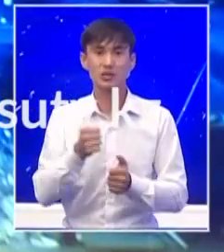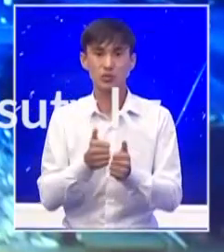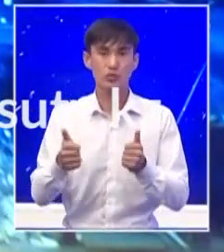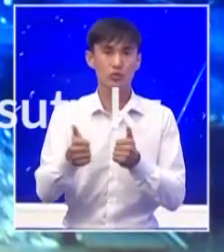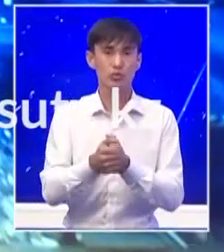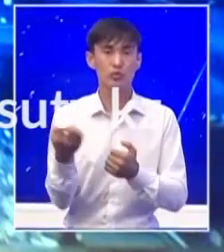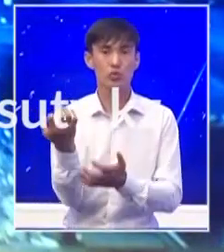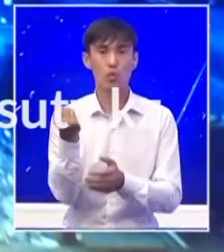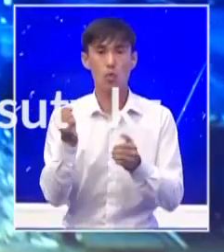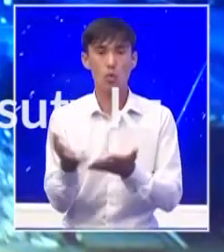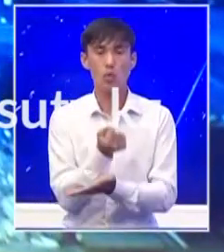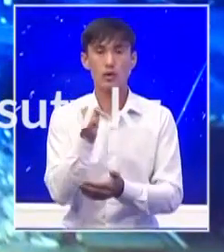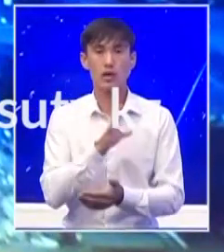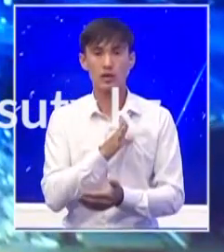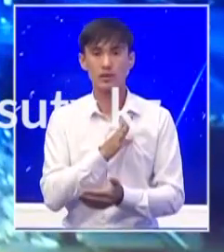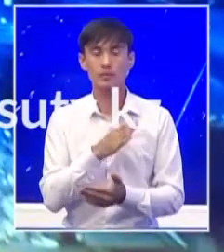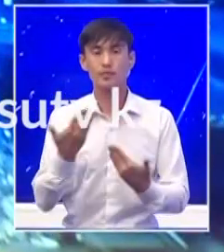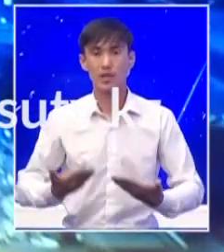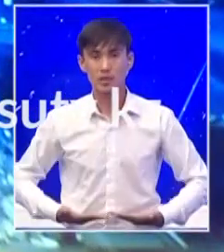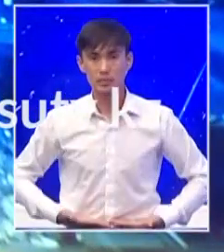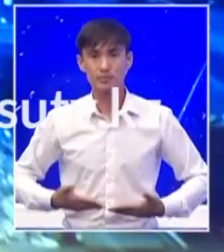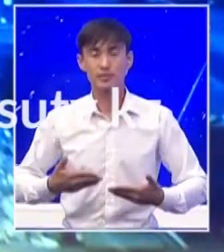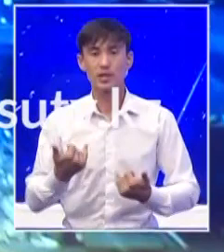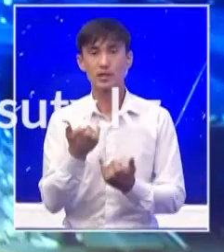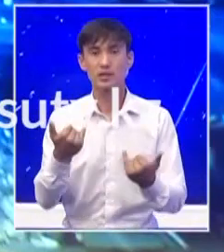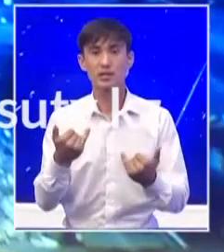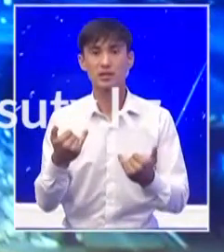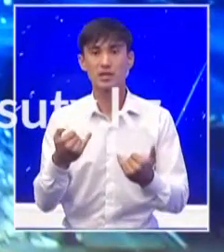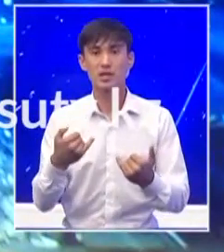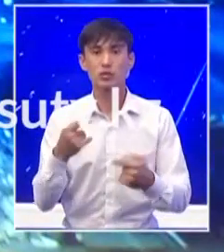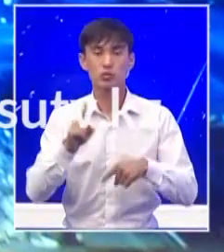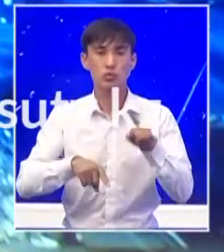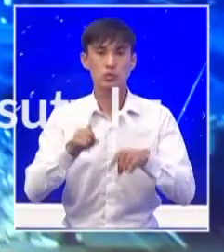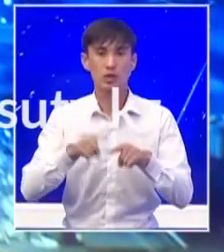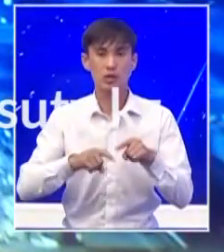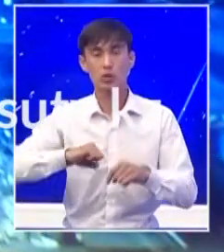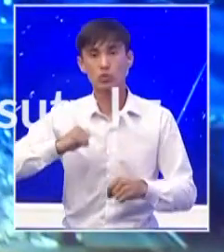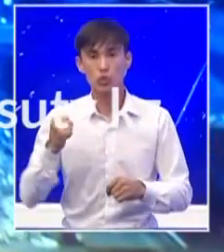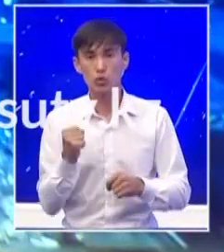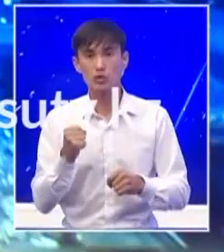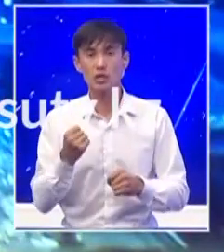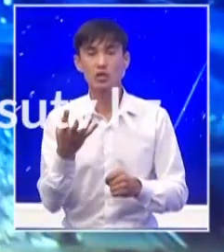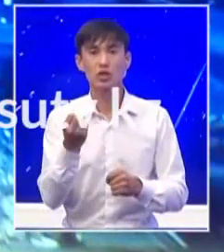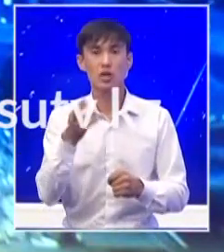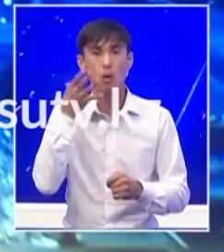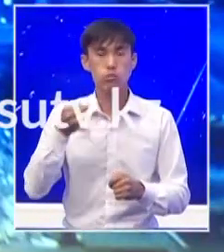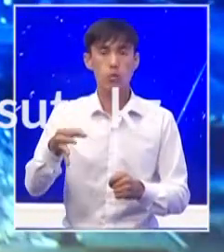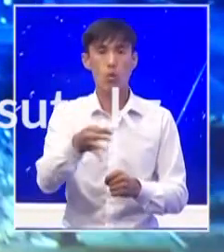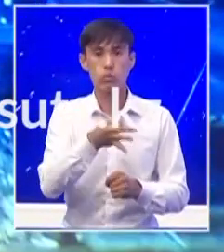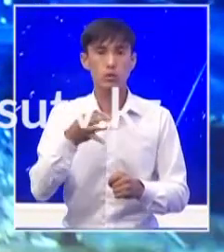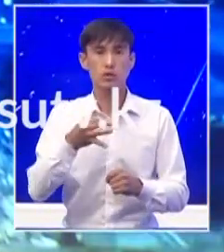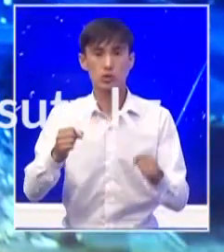қатарынан орын алды. Жетісулық саңлақтарды Алматы әуежайынан жанкүйерлер мен туған туыстары, дос жарандары және облыстық